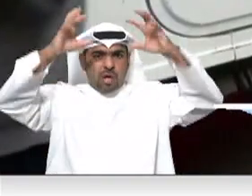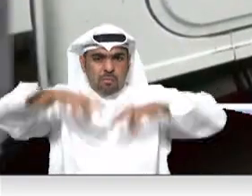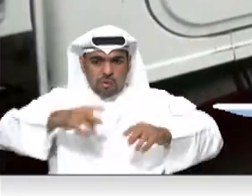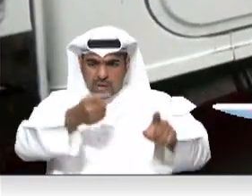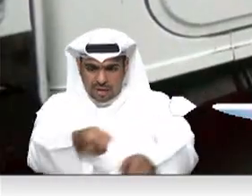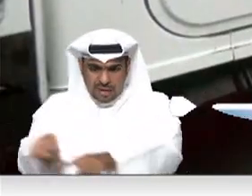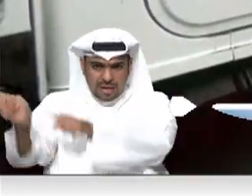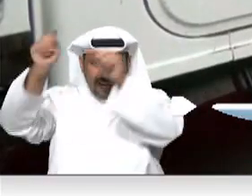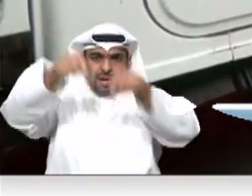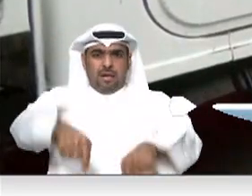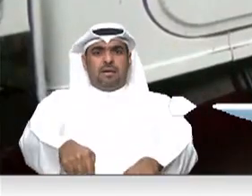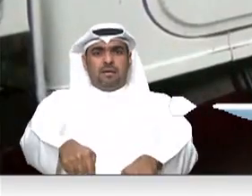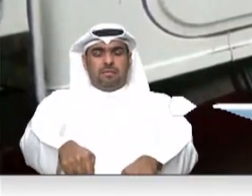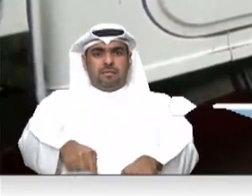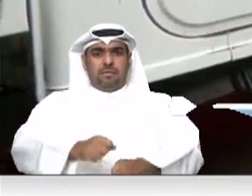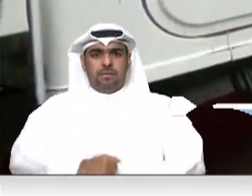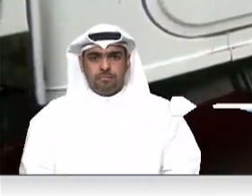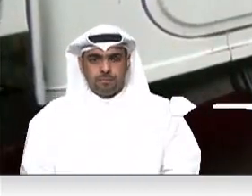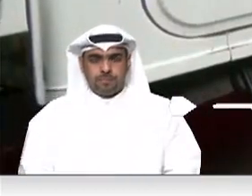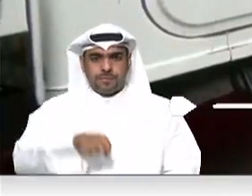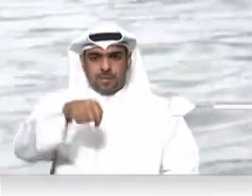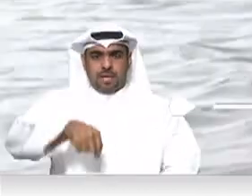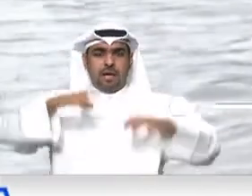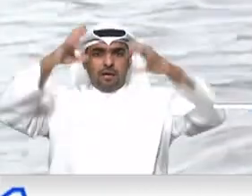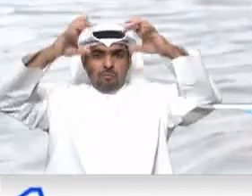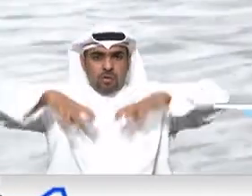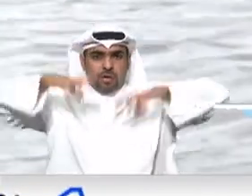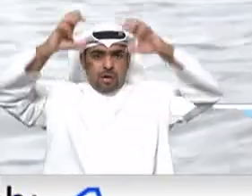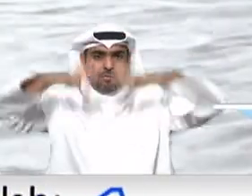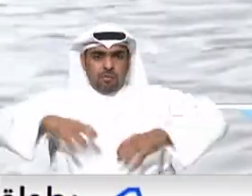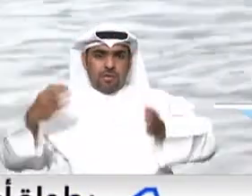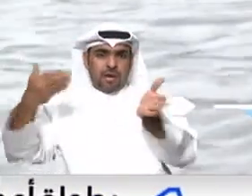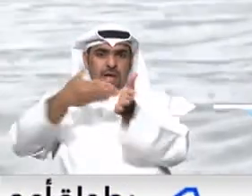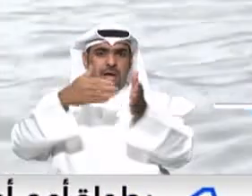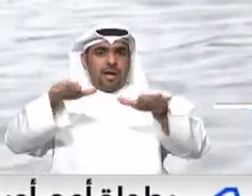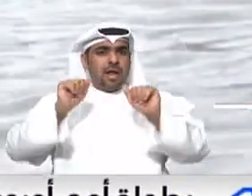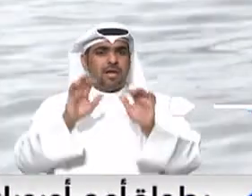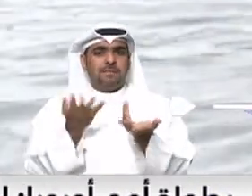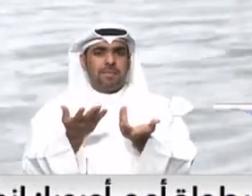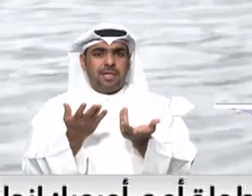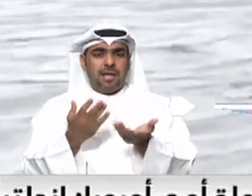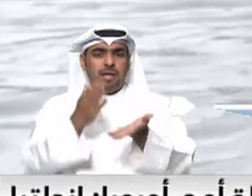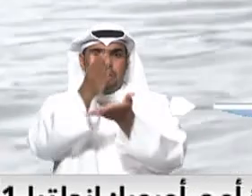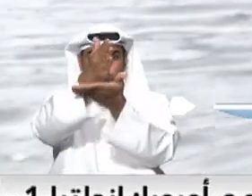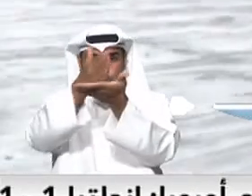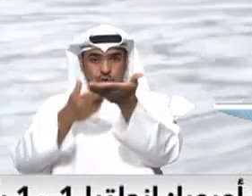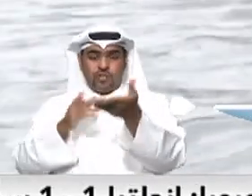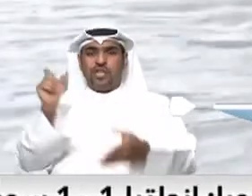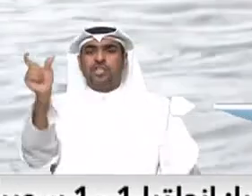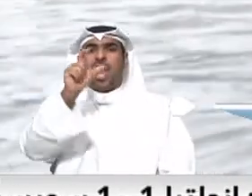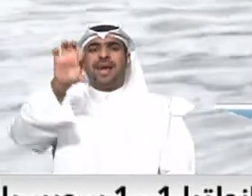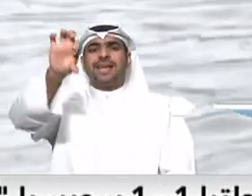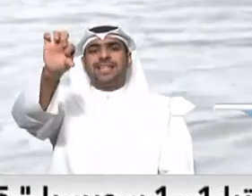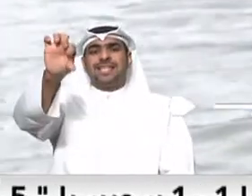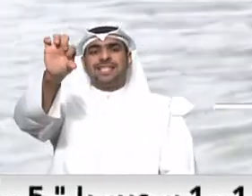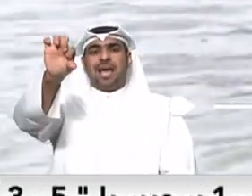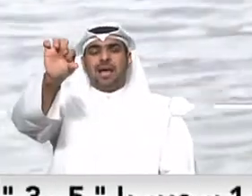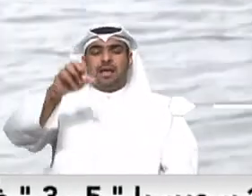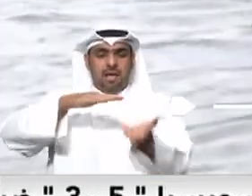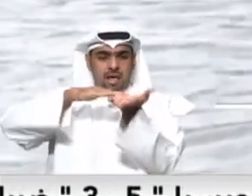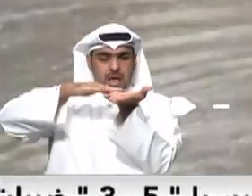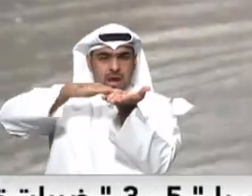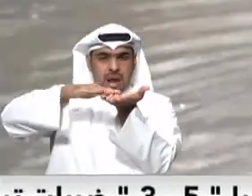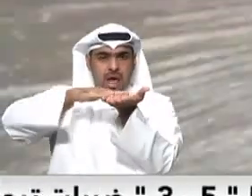الموسمية السنوية الذي يستمر حتى منتصف سبتمبر القادم، حيث تتسبب الانهيارات الأرضية